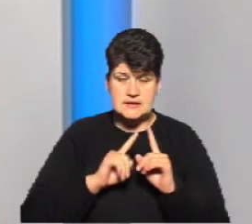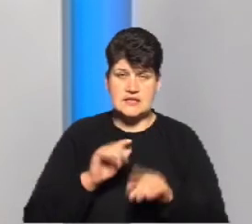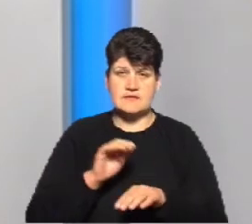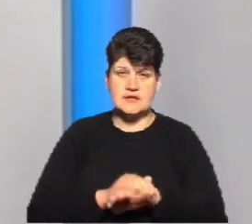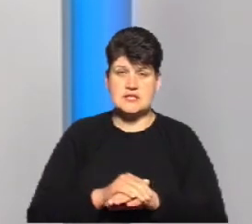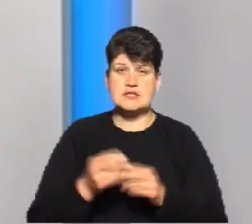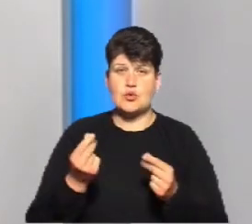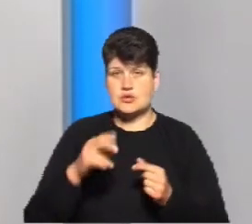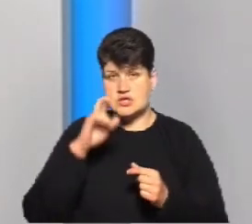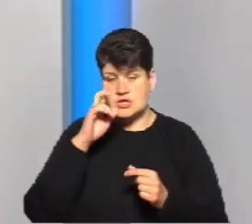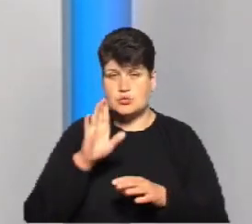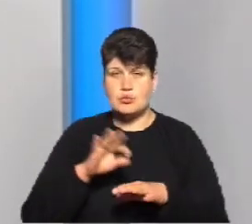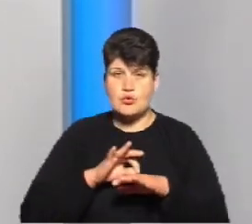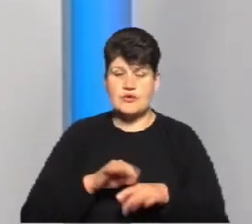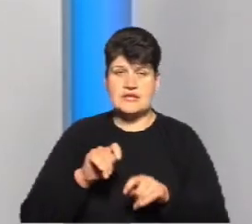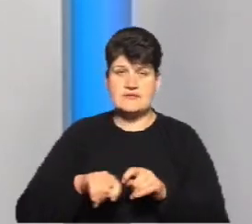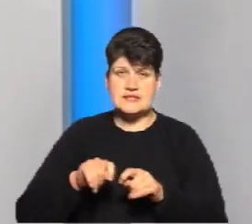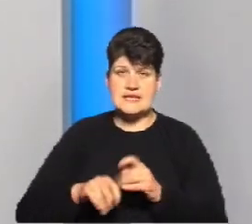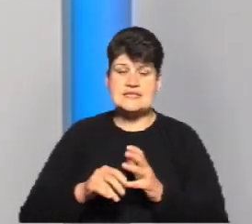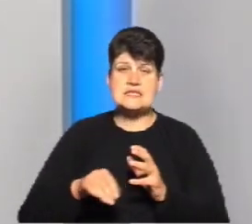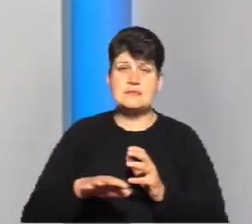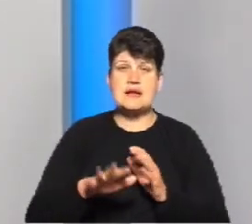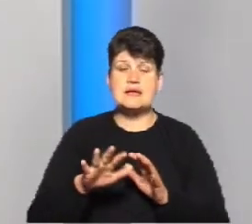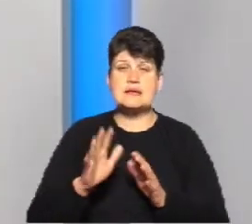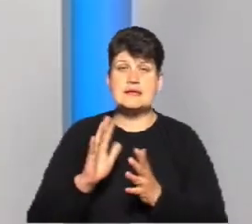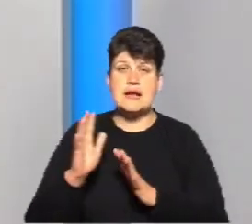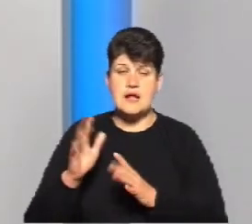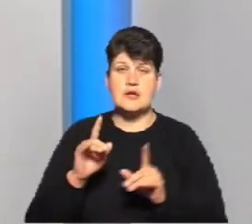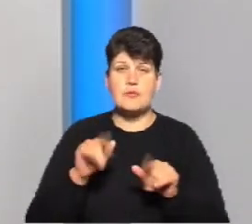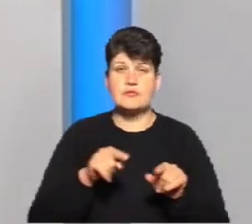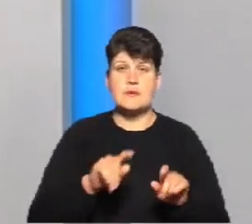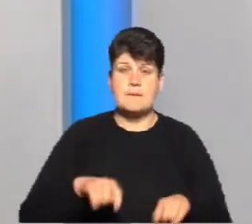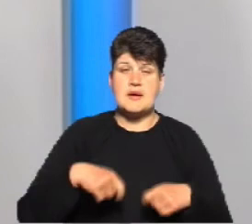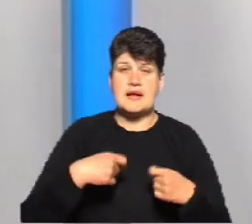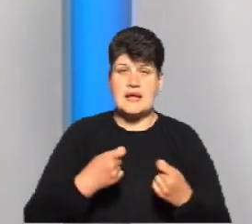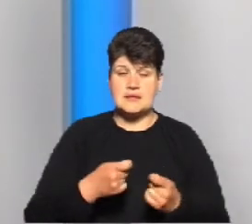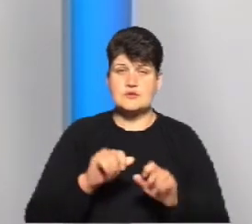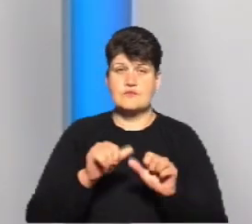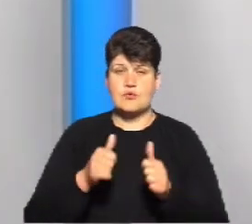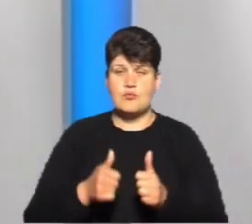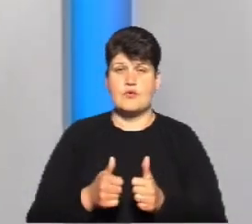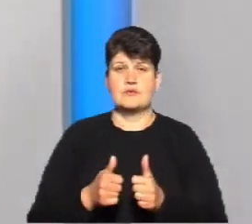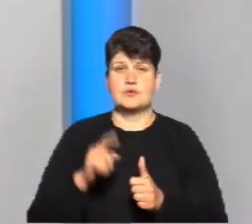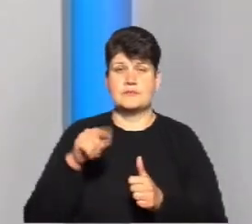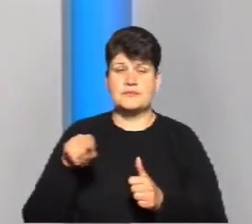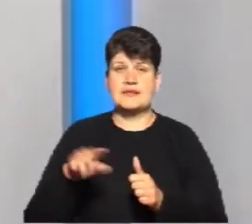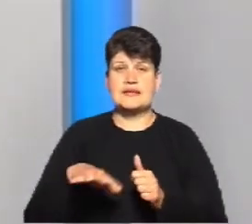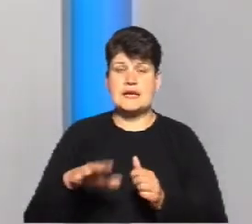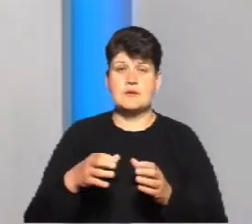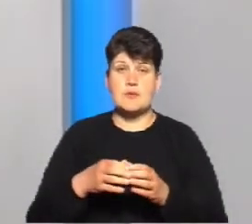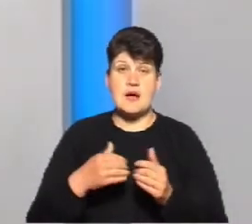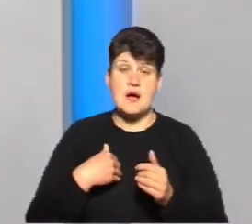будуть проводити інвентаризацію таких земельних ділянок, і після того вони будуть передані вже сформованими кадастровими номерами територіальним громадам. А ми, відповідно, вже